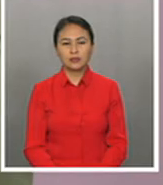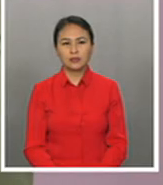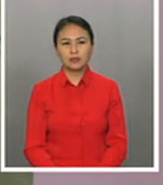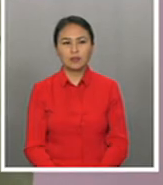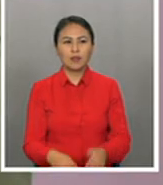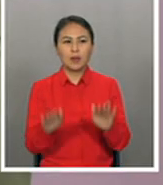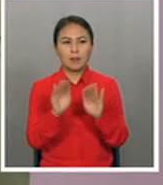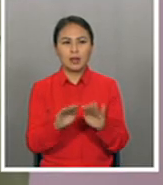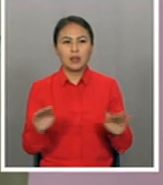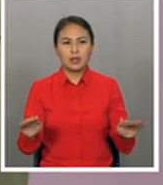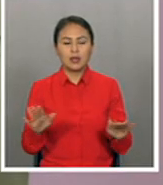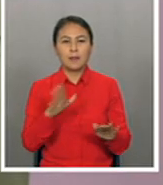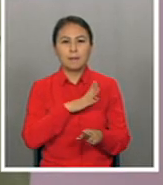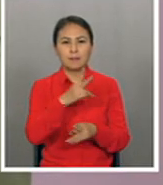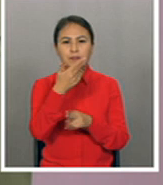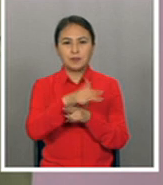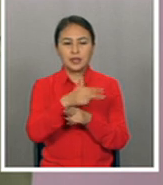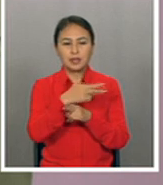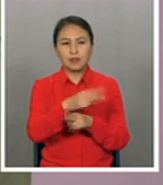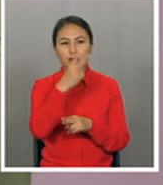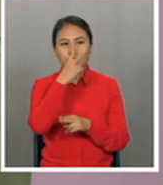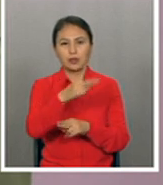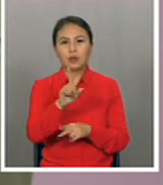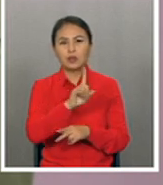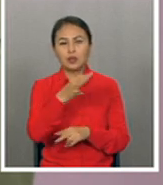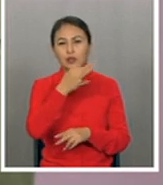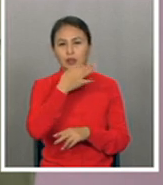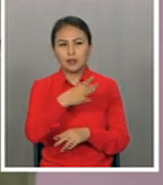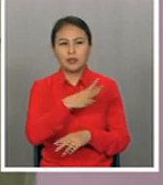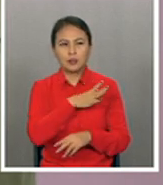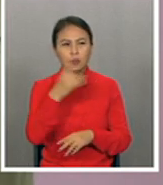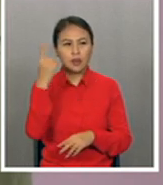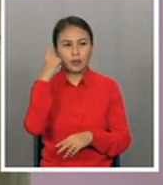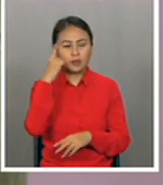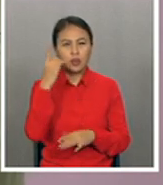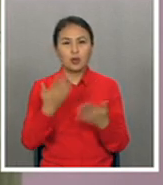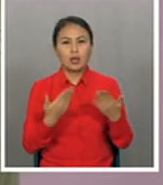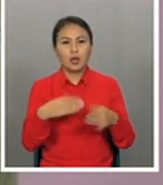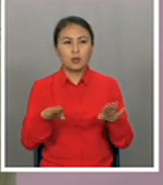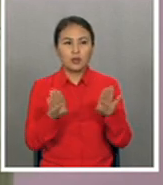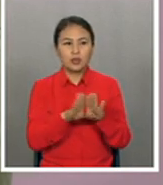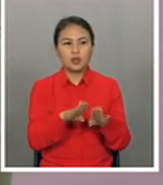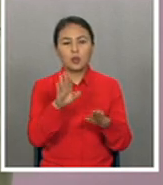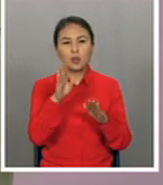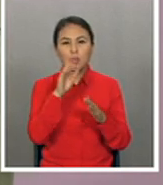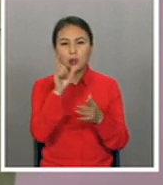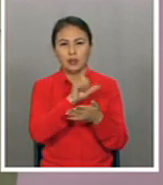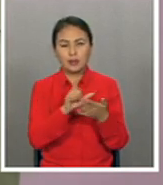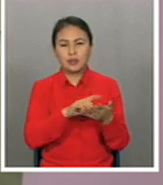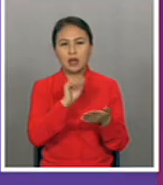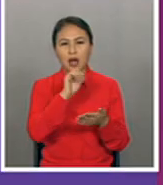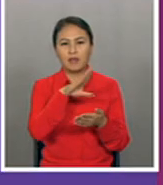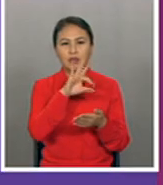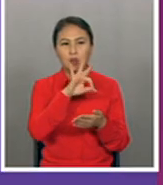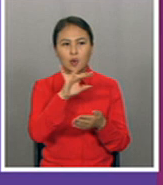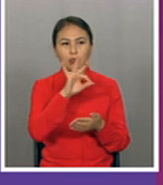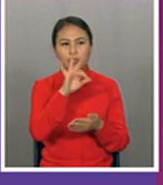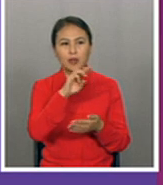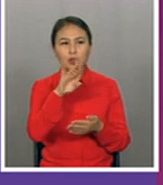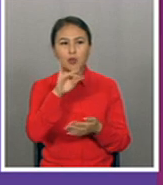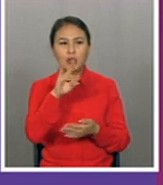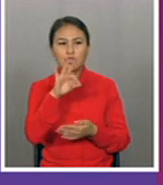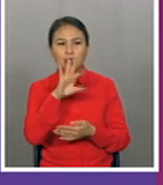Балалар, бейне материал сендерге ұнады деп ойлаймын. Олай болса, өлеңіміздің авторы Өтебай